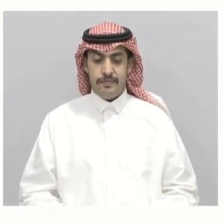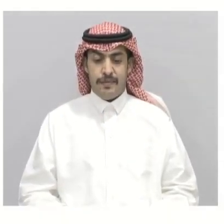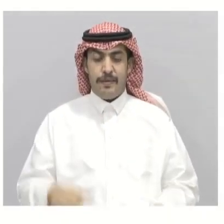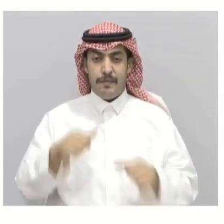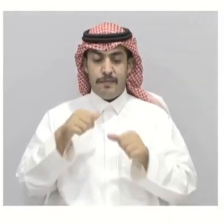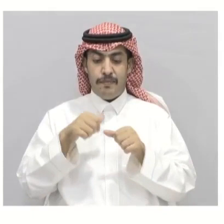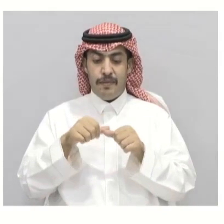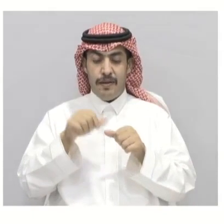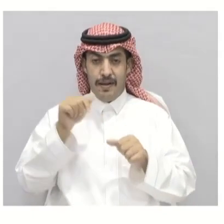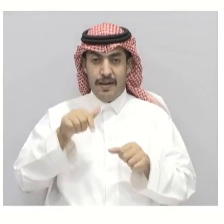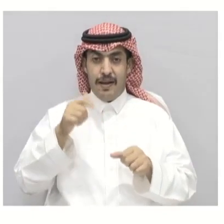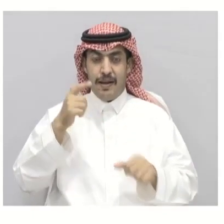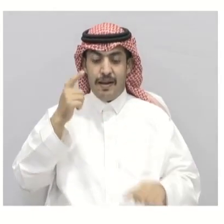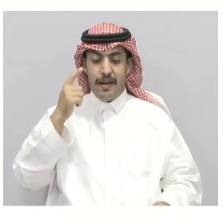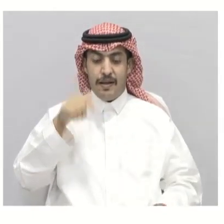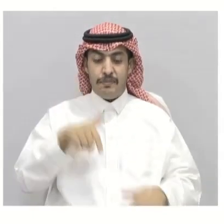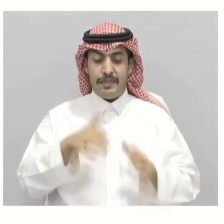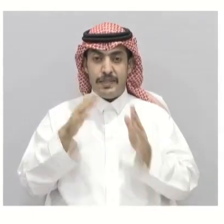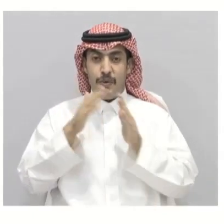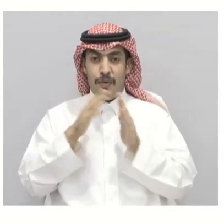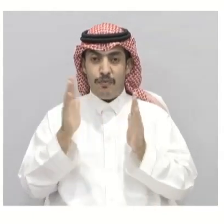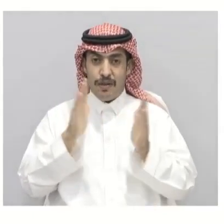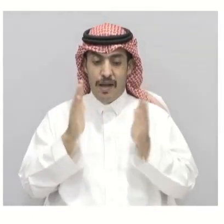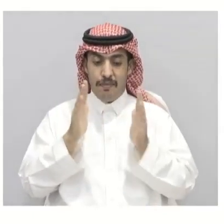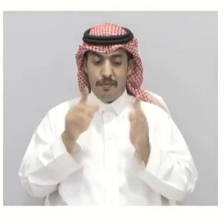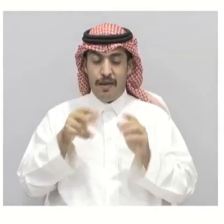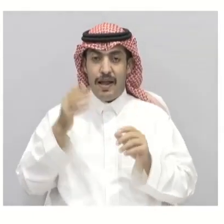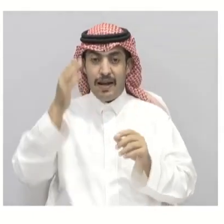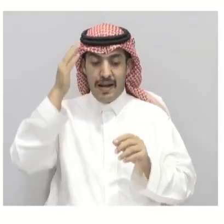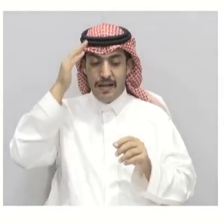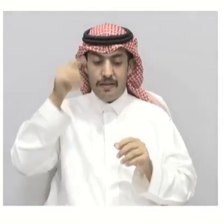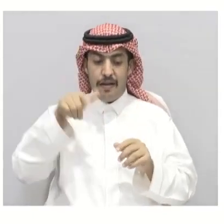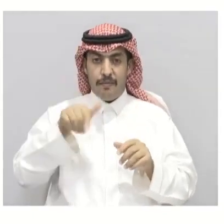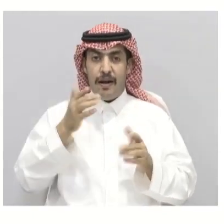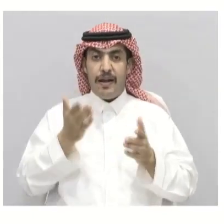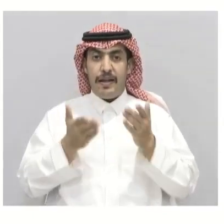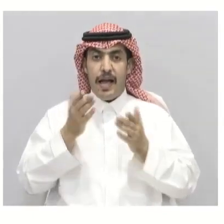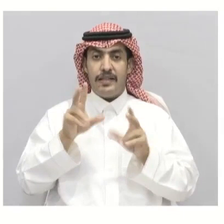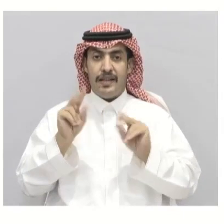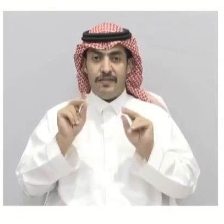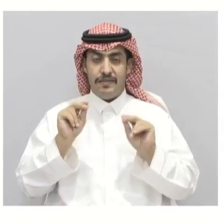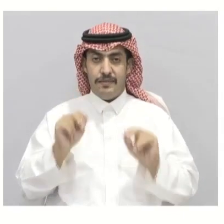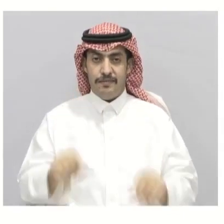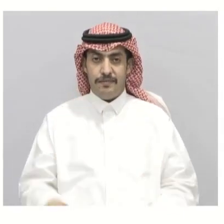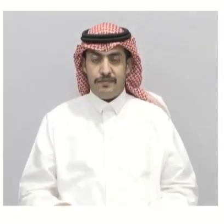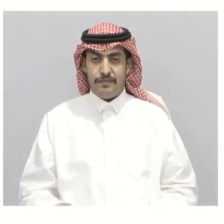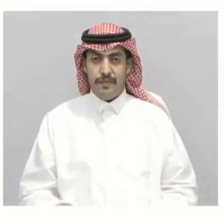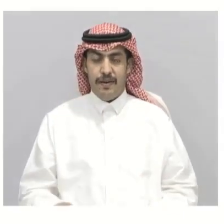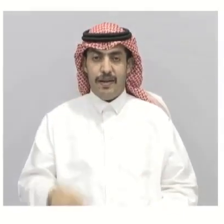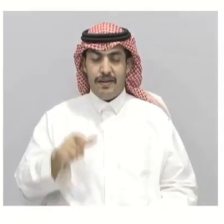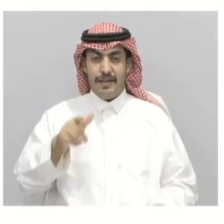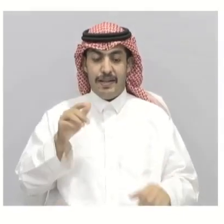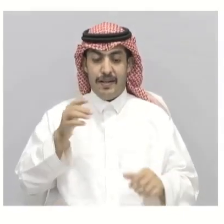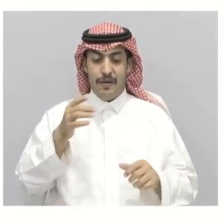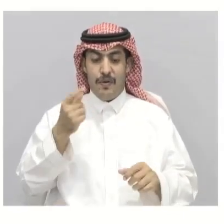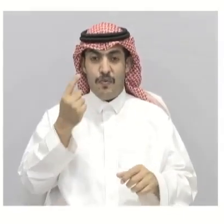بقي لي ان اعرف ان الزوايا المتقابله بالراس لهما القياس نفسه اذا قياس